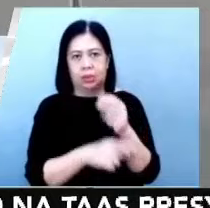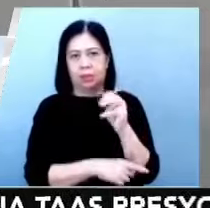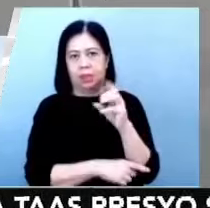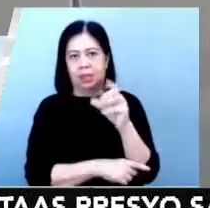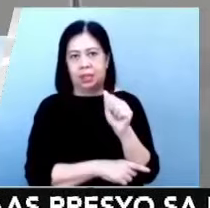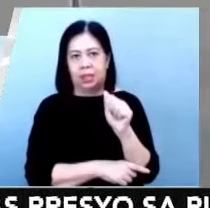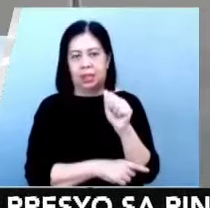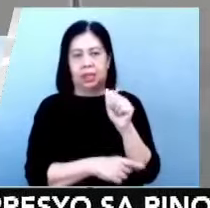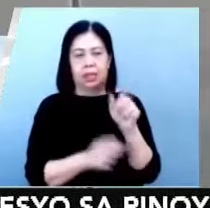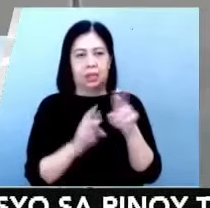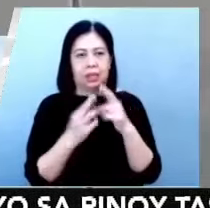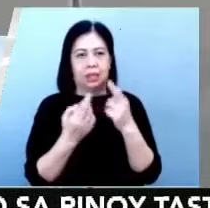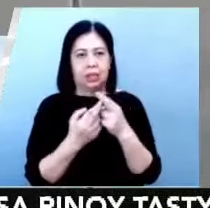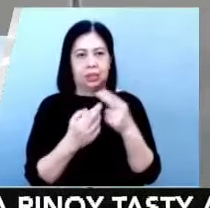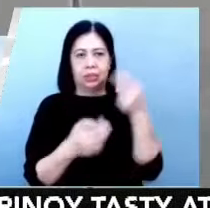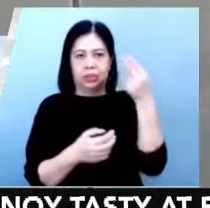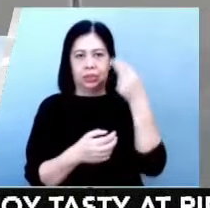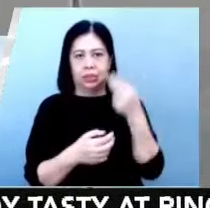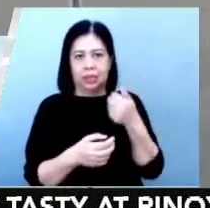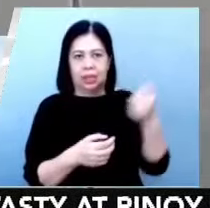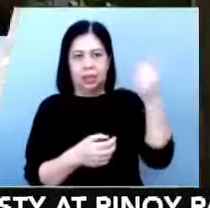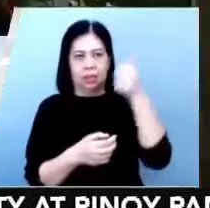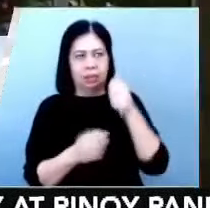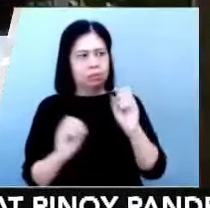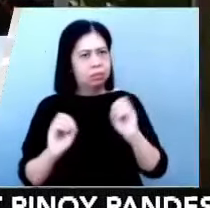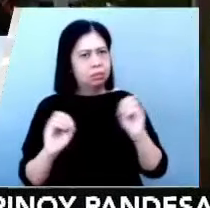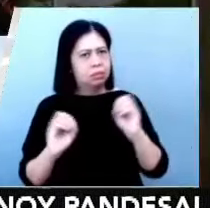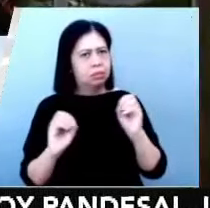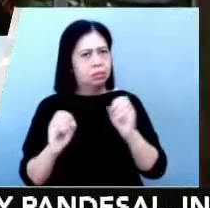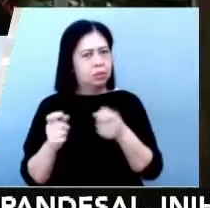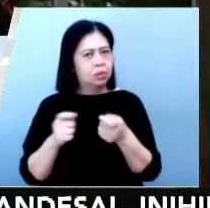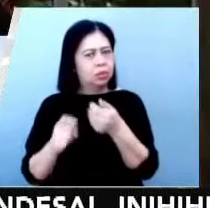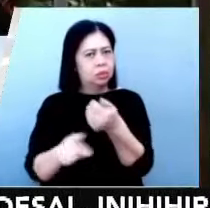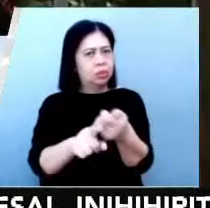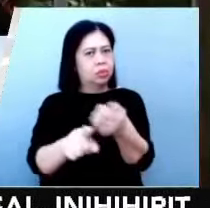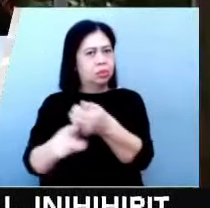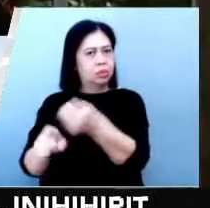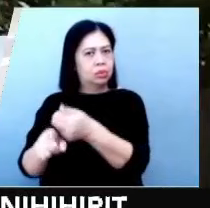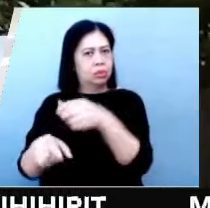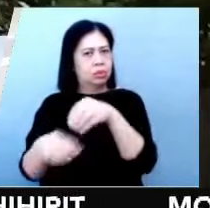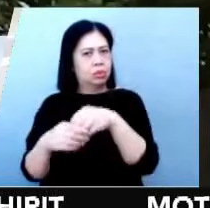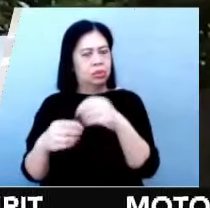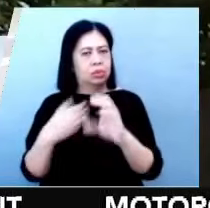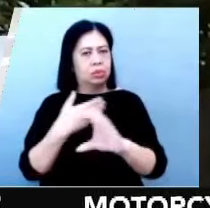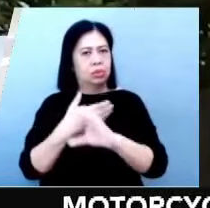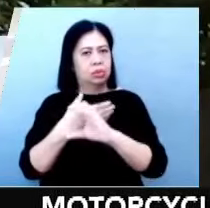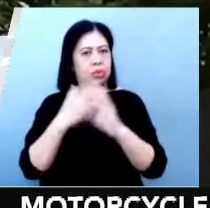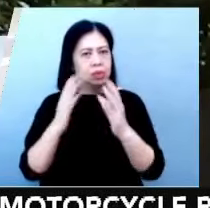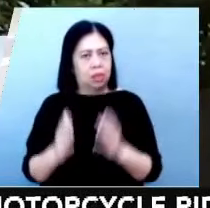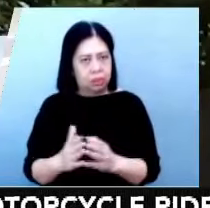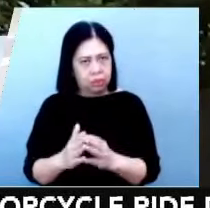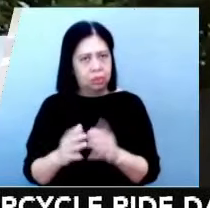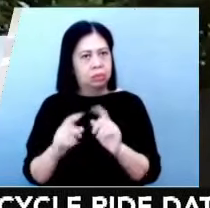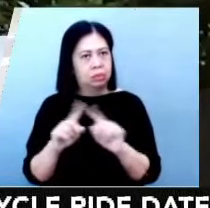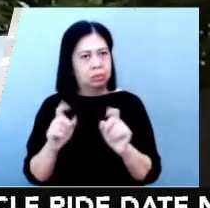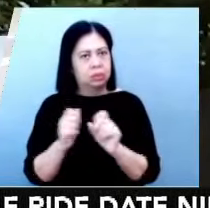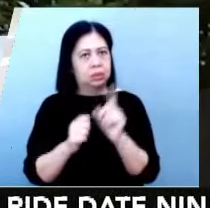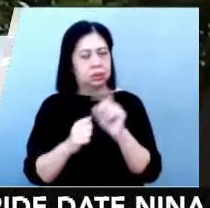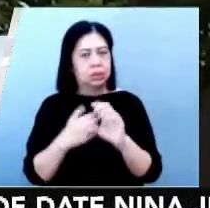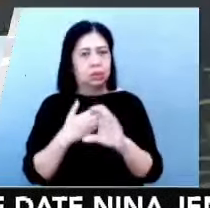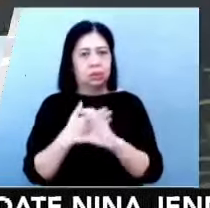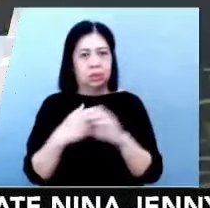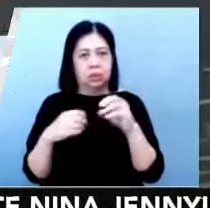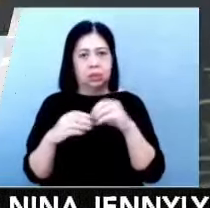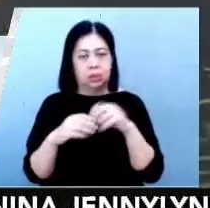si Jocin Estuye na wala silang kontrol sa mga aktibidad ng mga kontraktor maliban sa kanilang kontrata sa